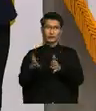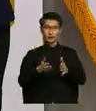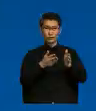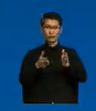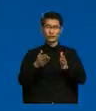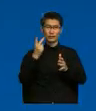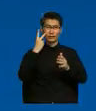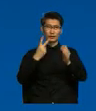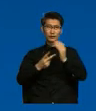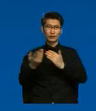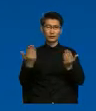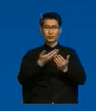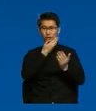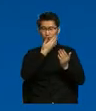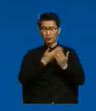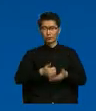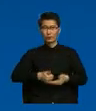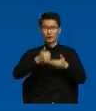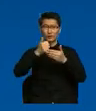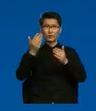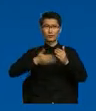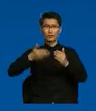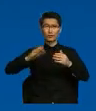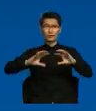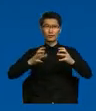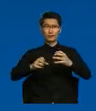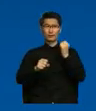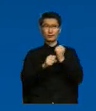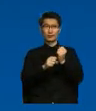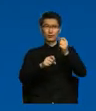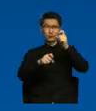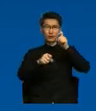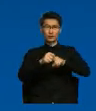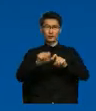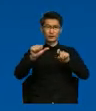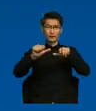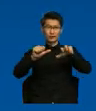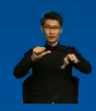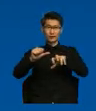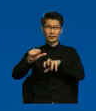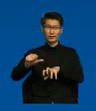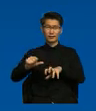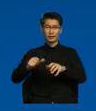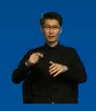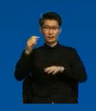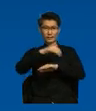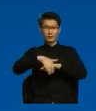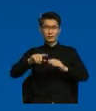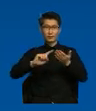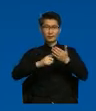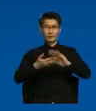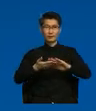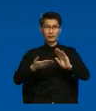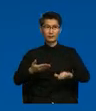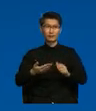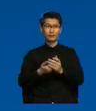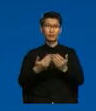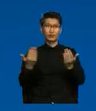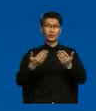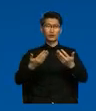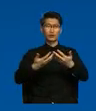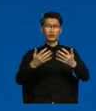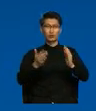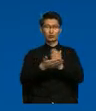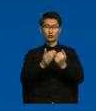노동정책 비전으로 노동이 존중받는 공정한 세상을 만들기 위해 5개 분야 추진 전략을 밝혔습니다. 노동